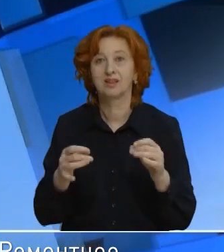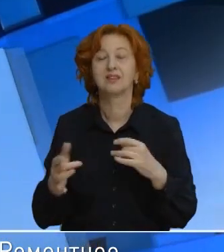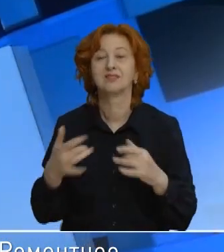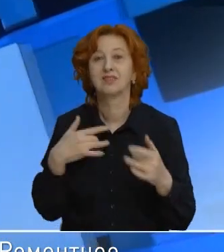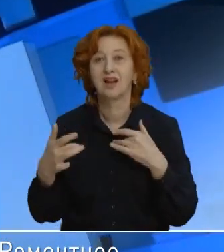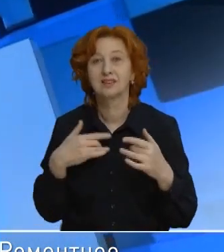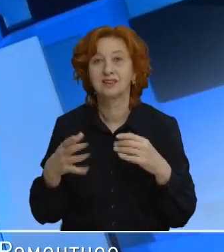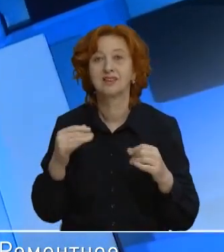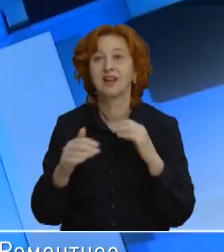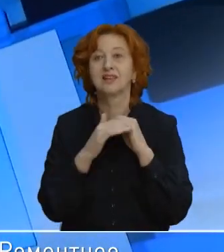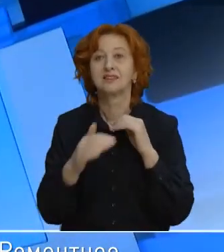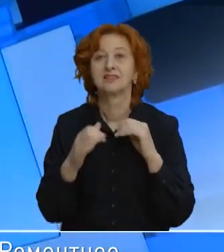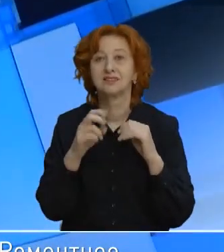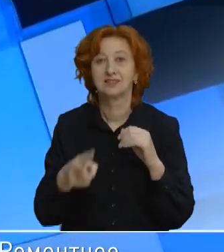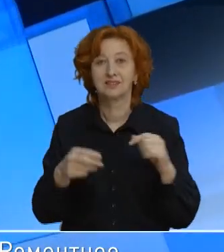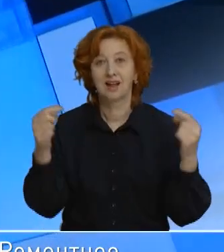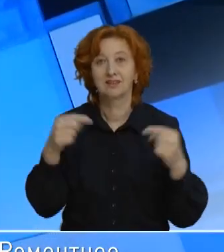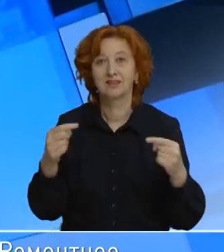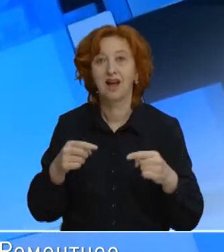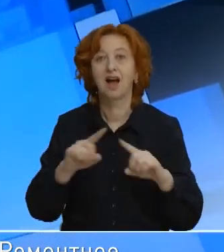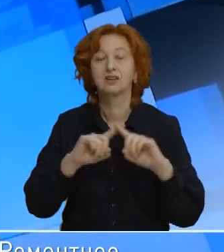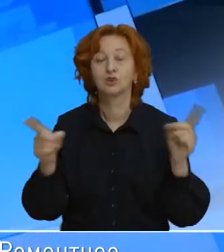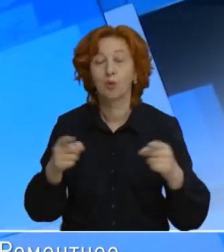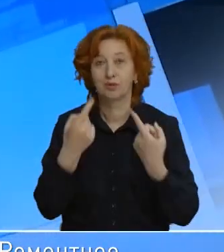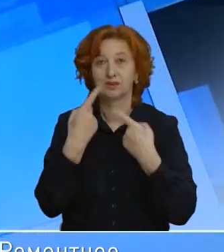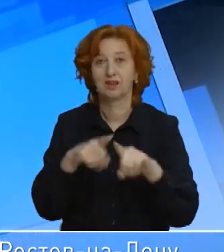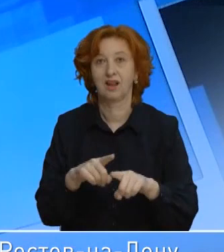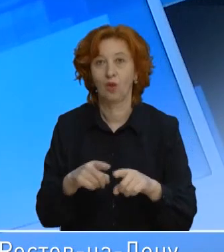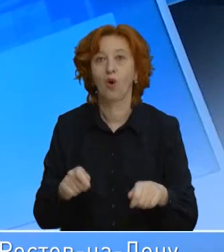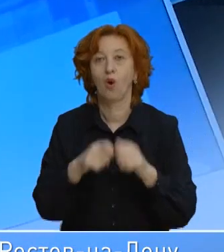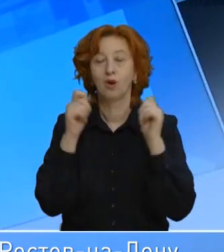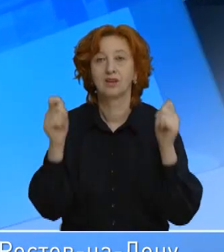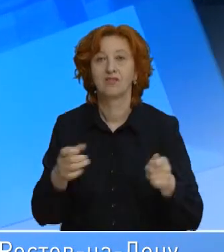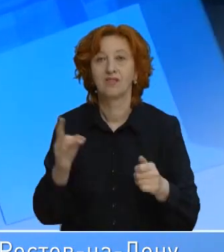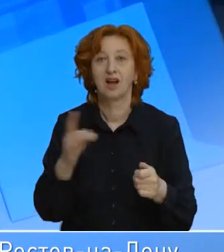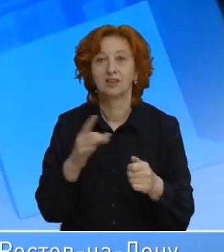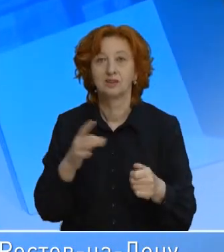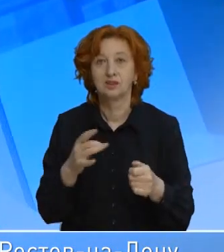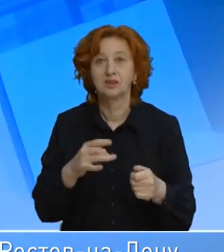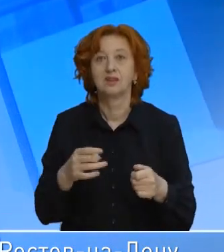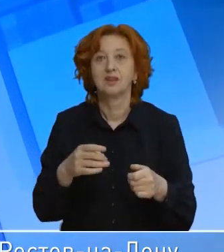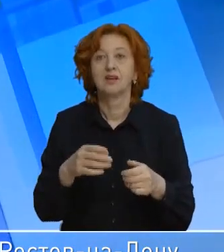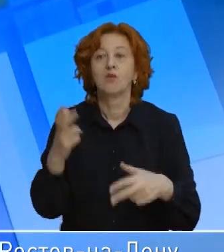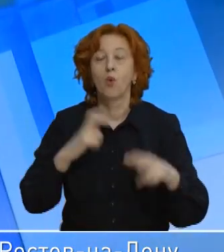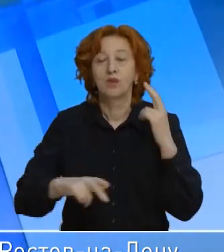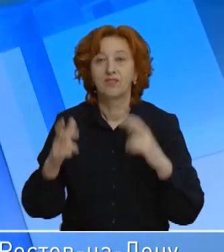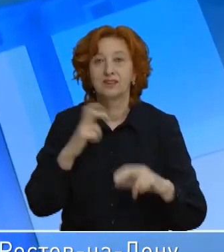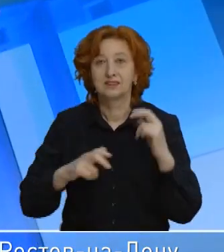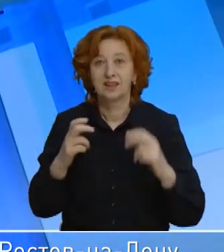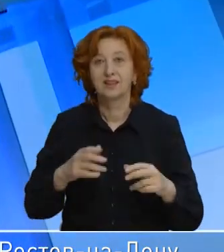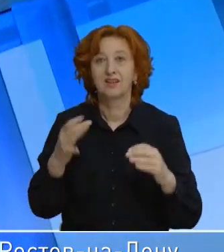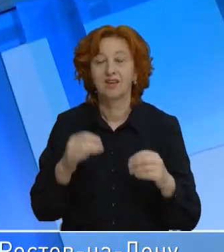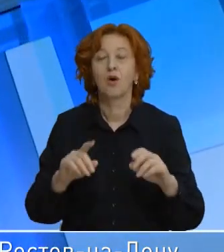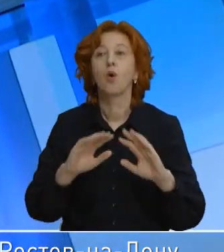архитектуры, дизайна и высоких технологий «Артнобель». Торжественное открытие состоялось в Донском государственном техническом университете.